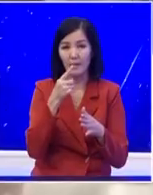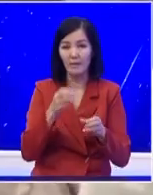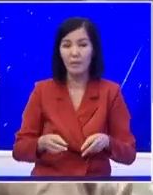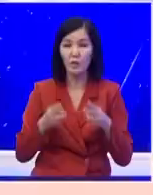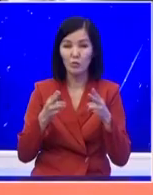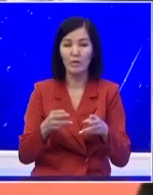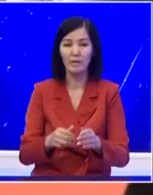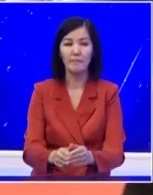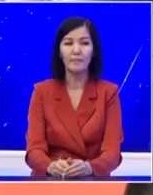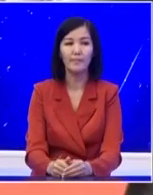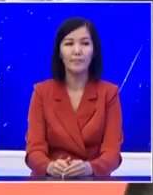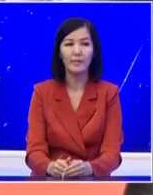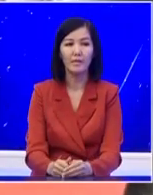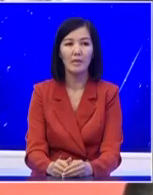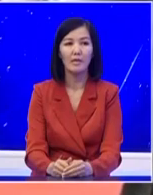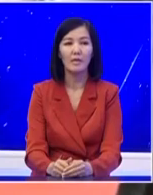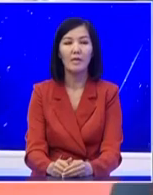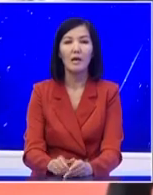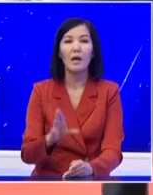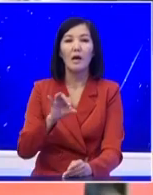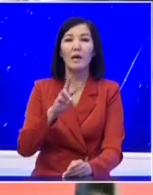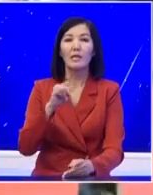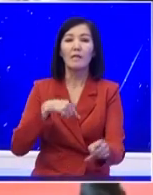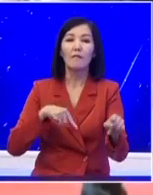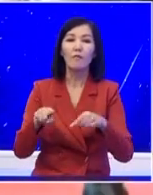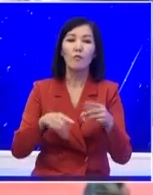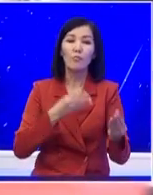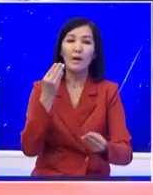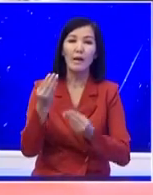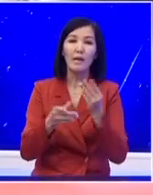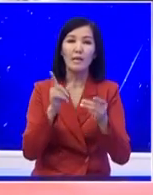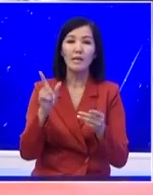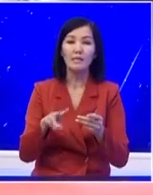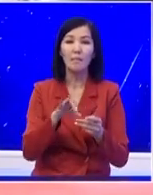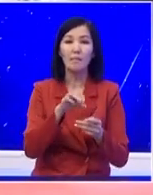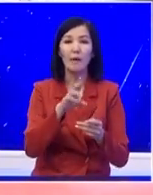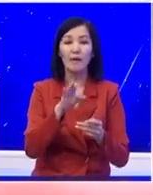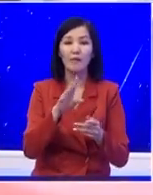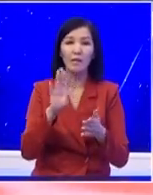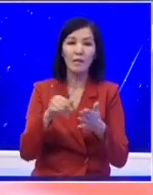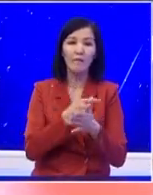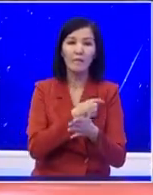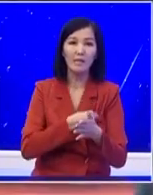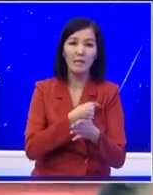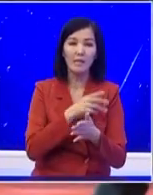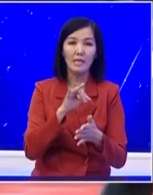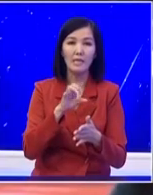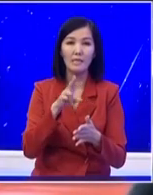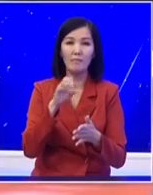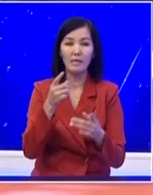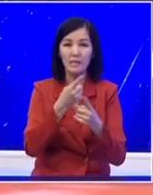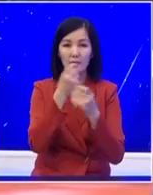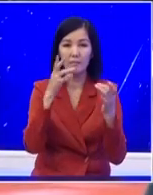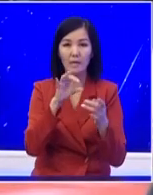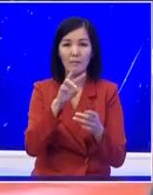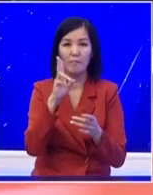преступлений. Легендарный аргентинский футболист Диего Армандо Марадона может стать главным тренером сборной Испании. Об этом сообщает